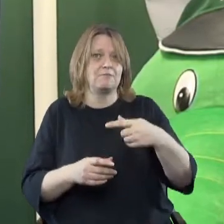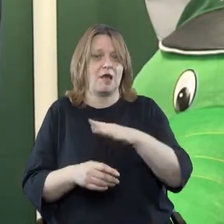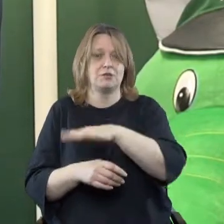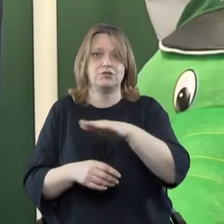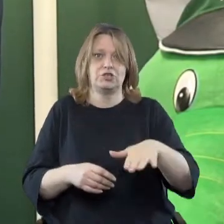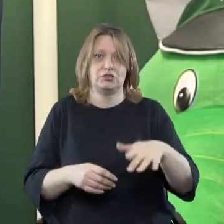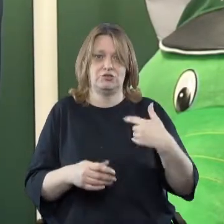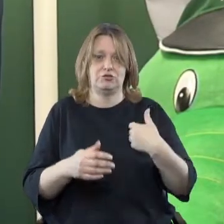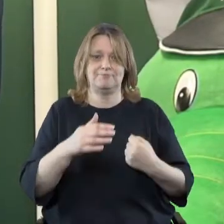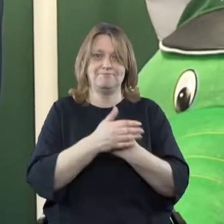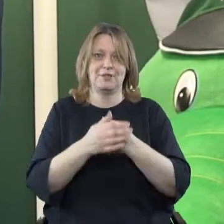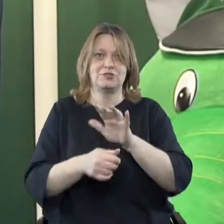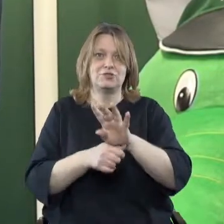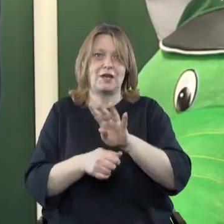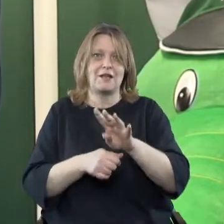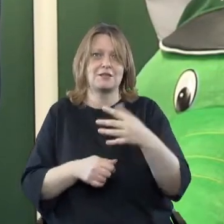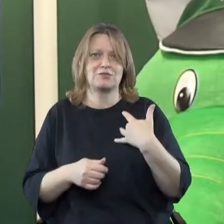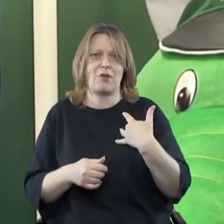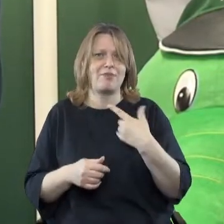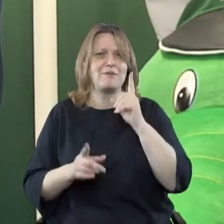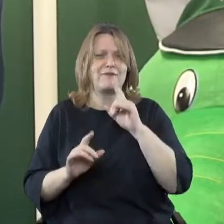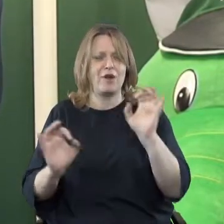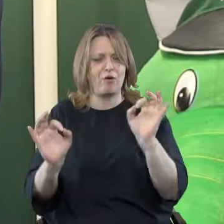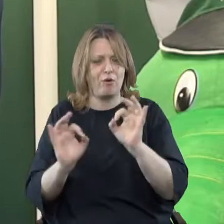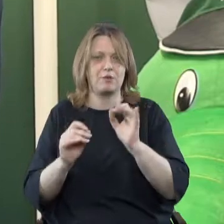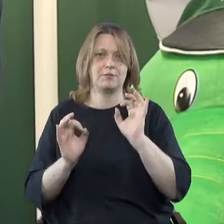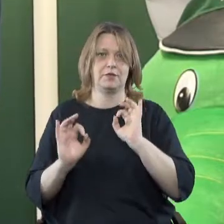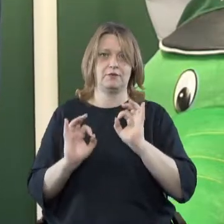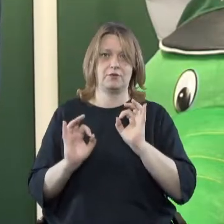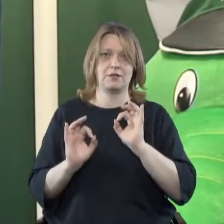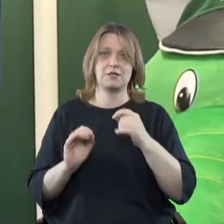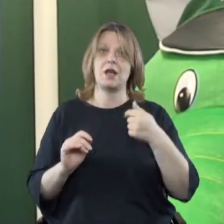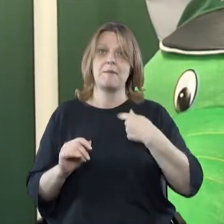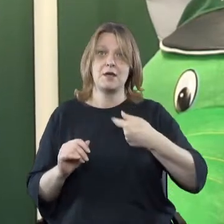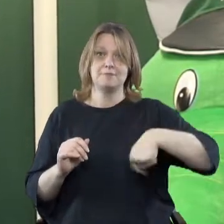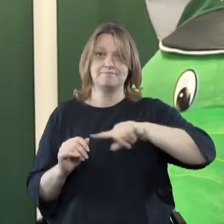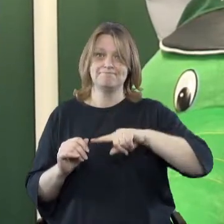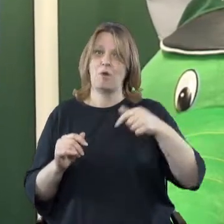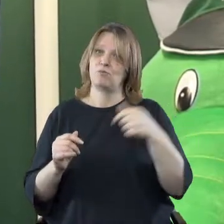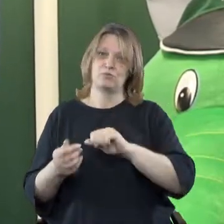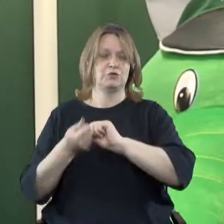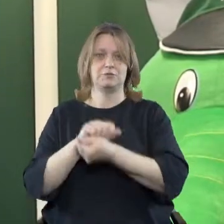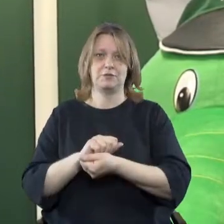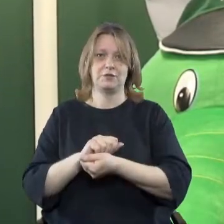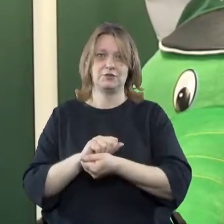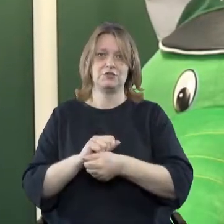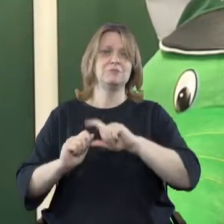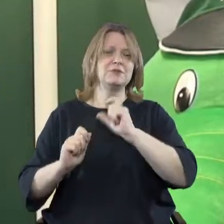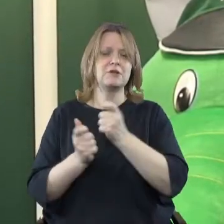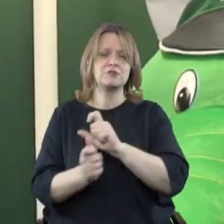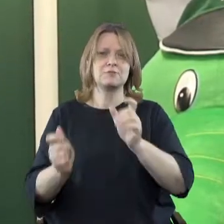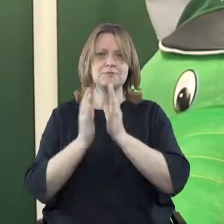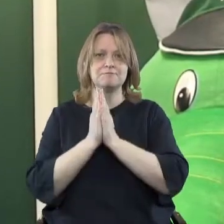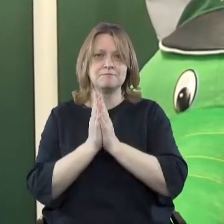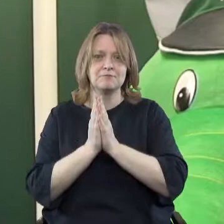roku życia. To absolutnie dramatyczne informacje. My to musimy zmienić i zmieniamy to, prosząc was,